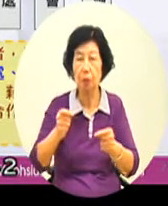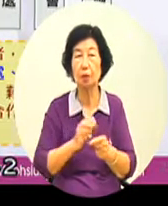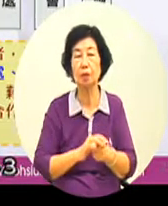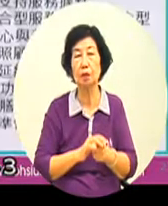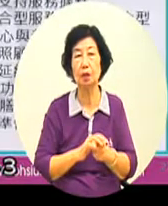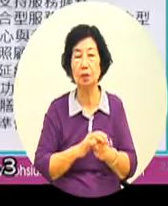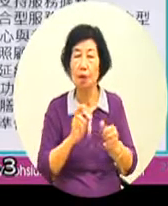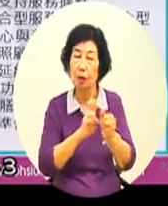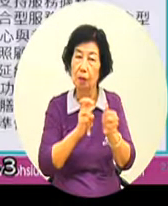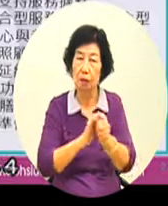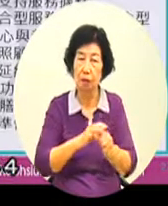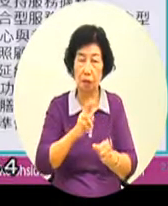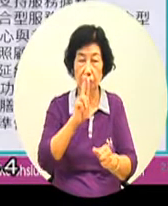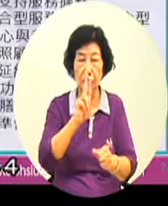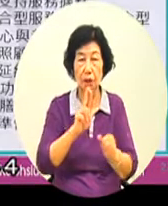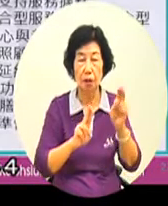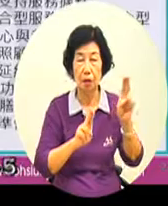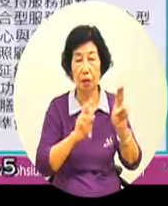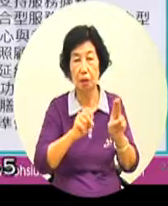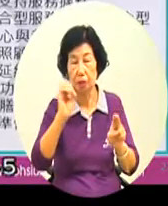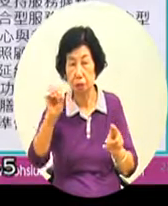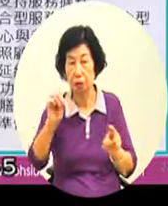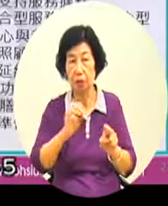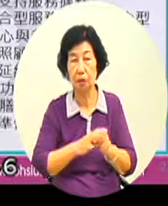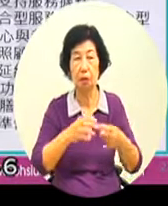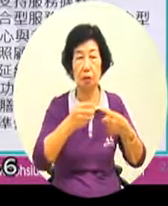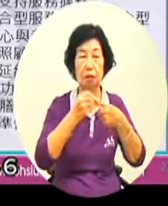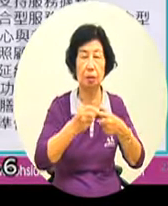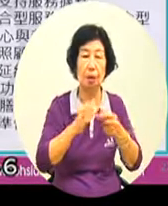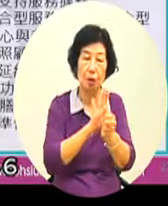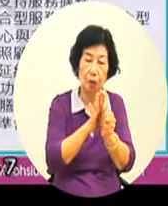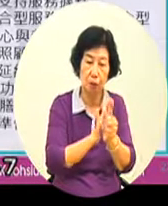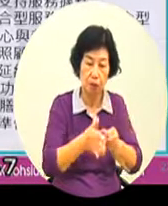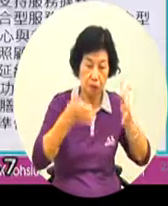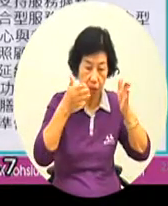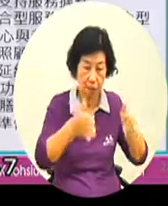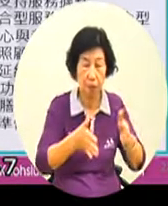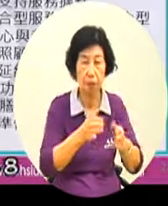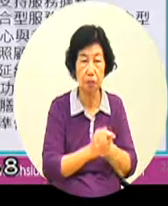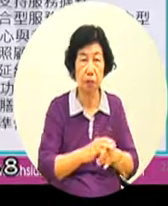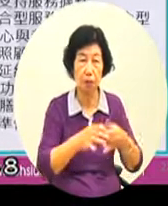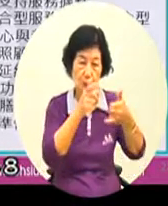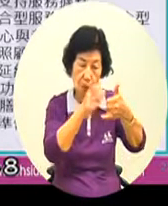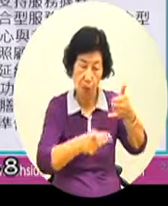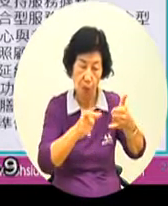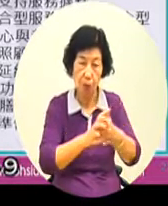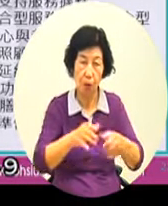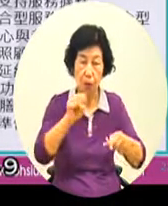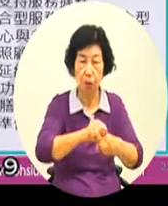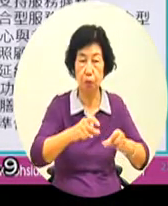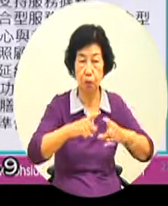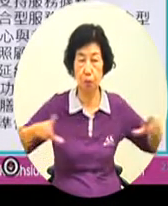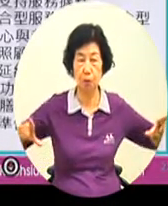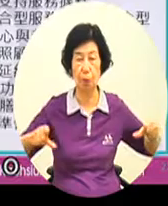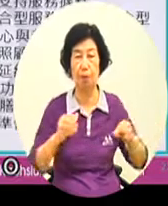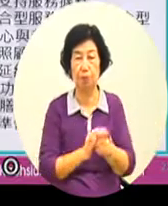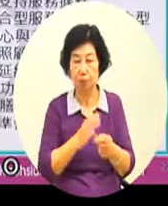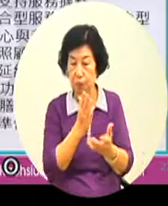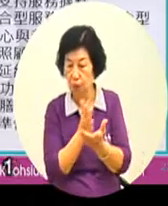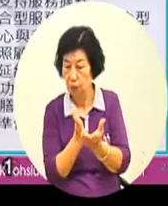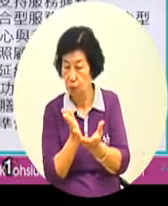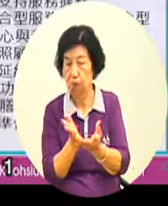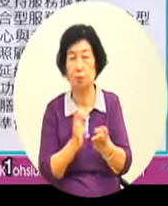后有几个大的一个重点，第一就是服务对象的扩大，第二是服务项目的扩大，第三